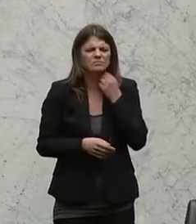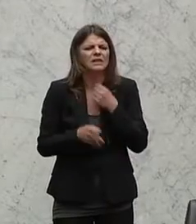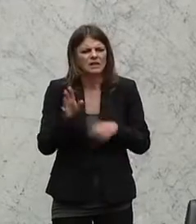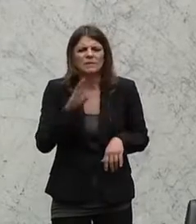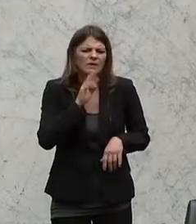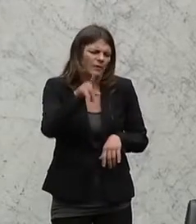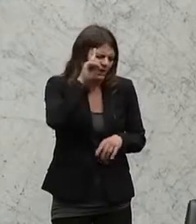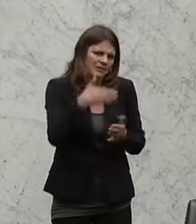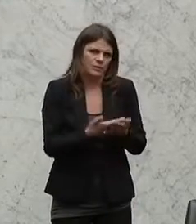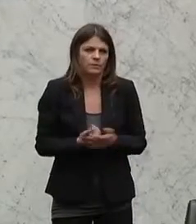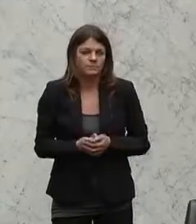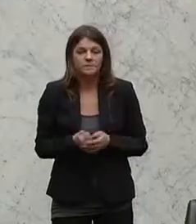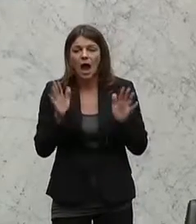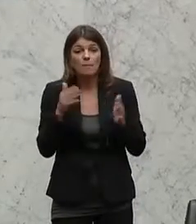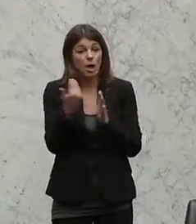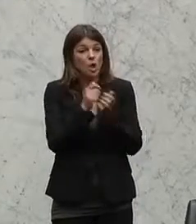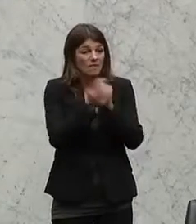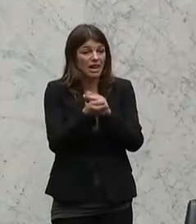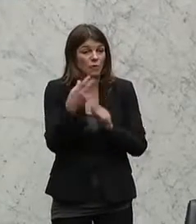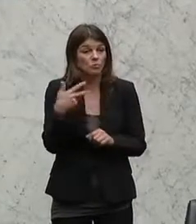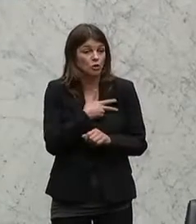werden. Aber meine Damen und Herren, die Novelle des